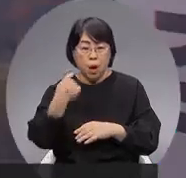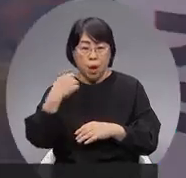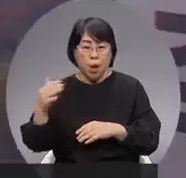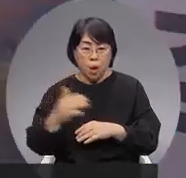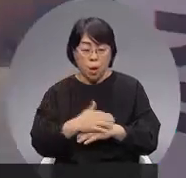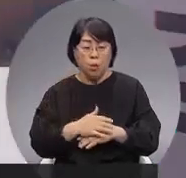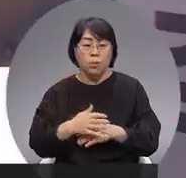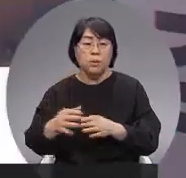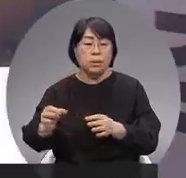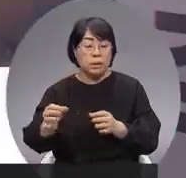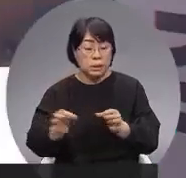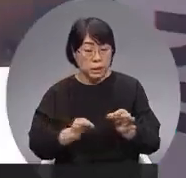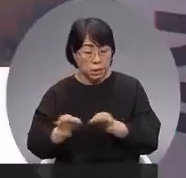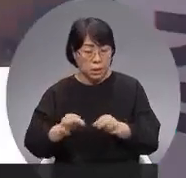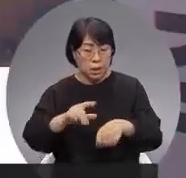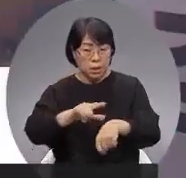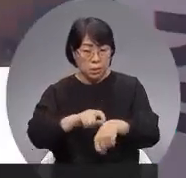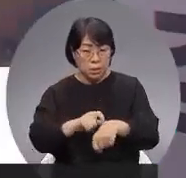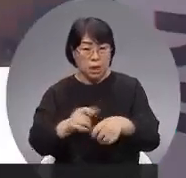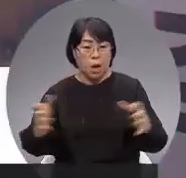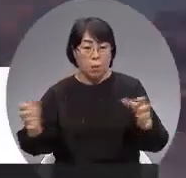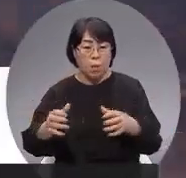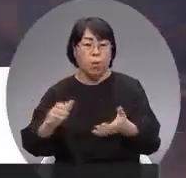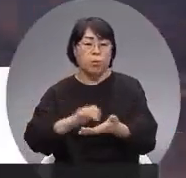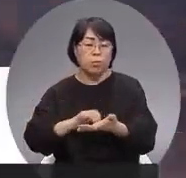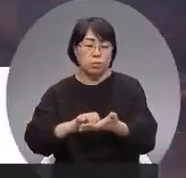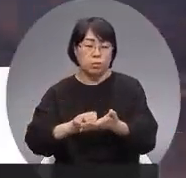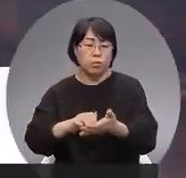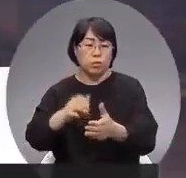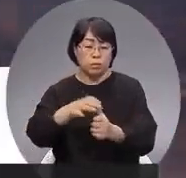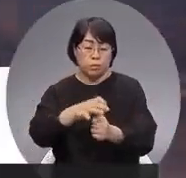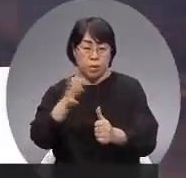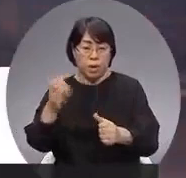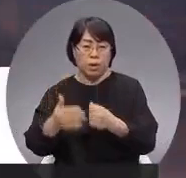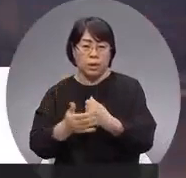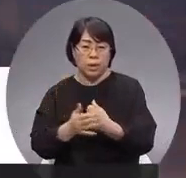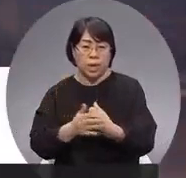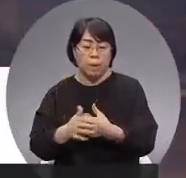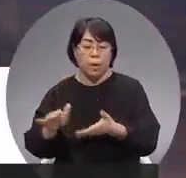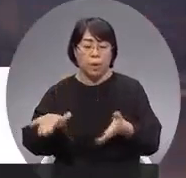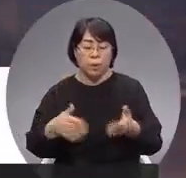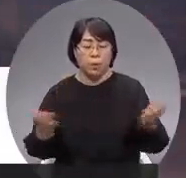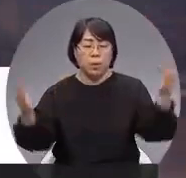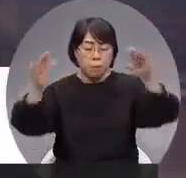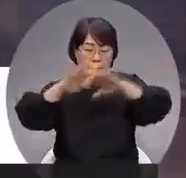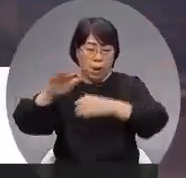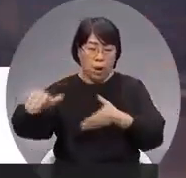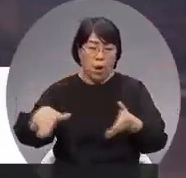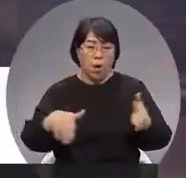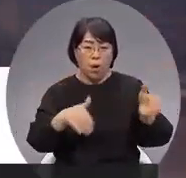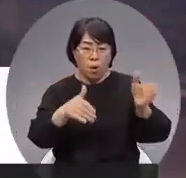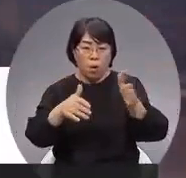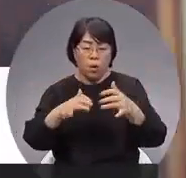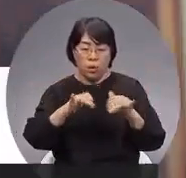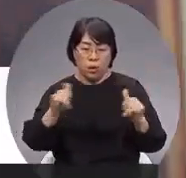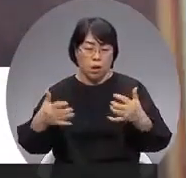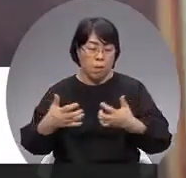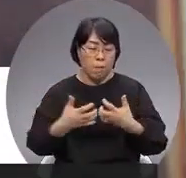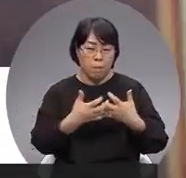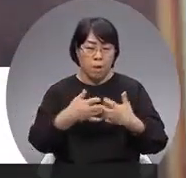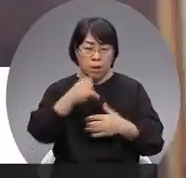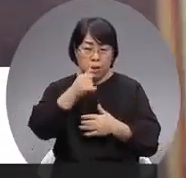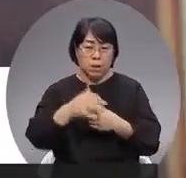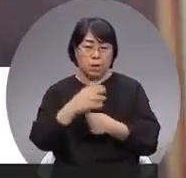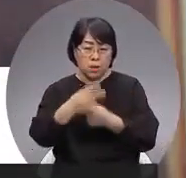어제부터 영업시간과 모임 인원 제한이 모두 없어지면서 도심 밤거리는 다시 활기를 되찾았습니다. 2년여 만에